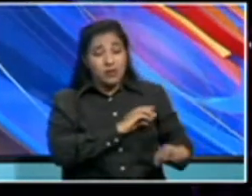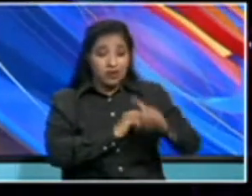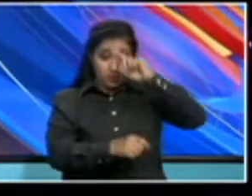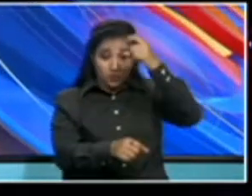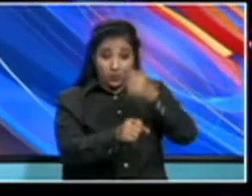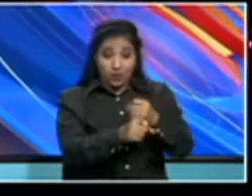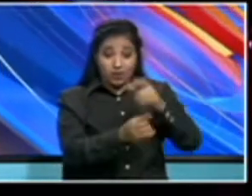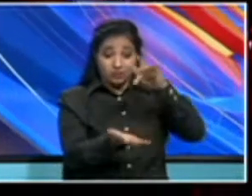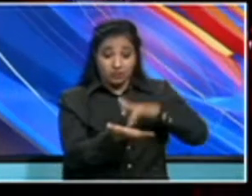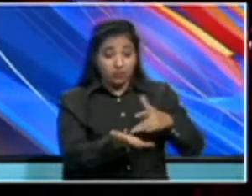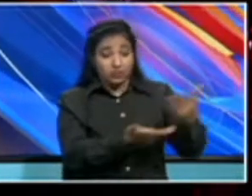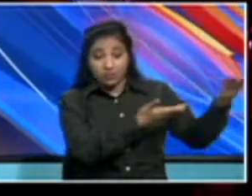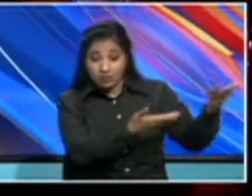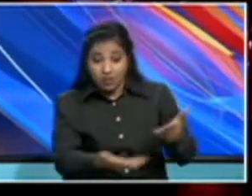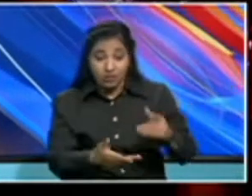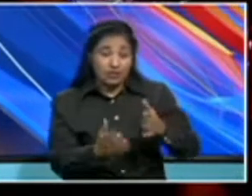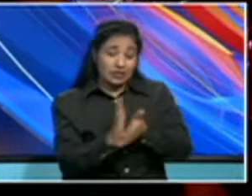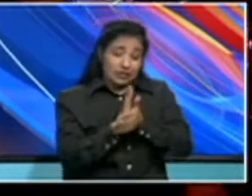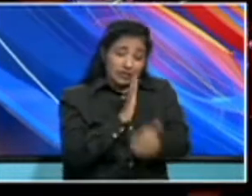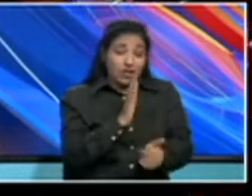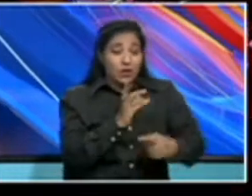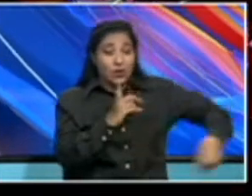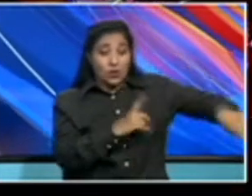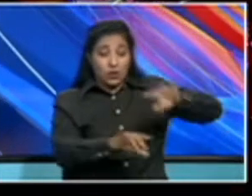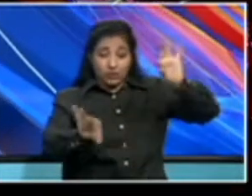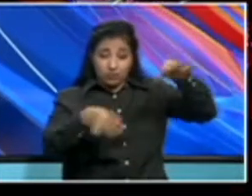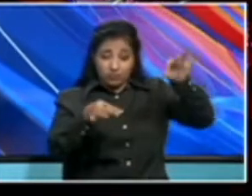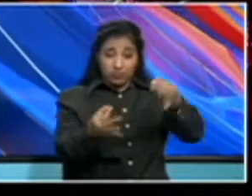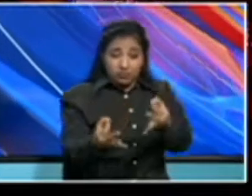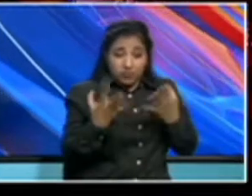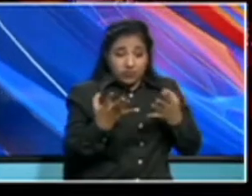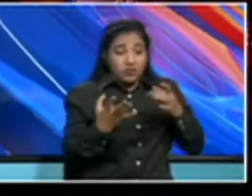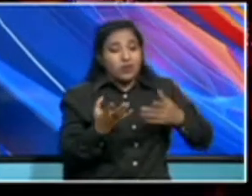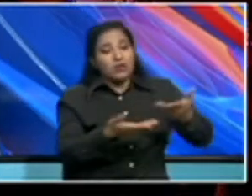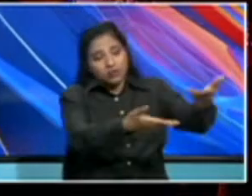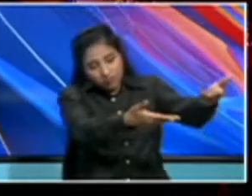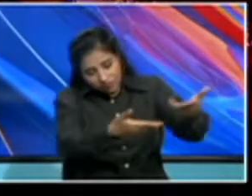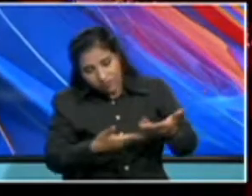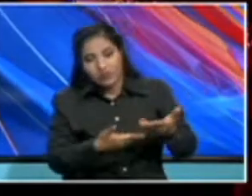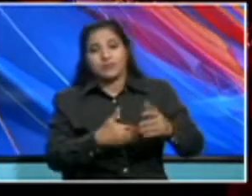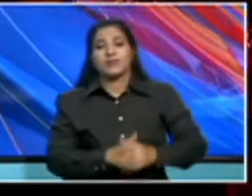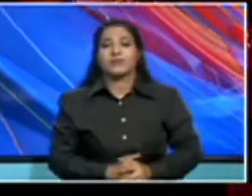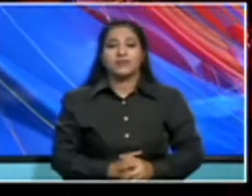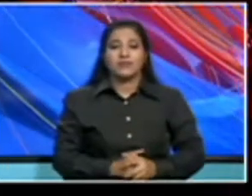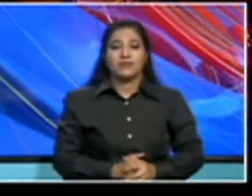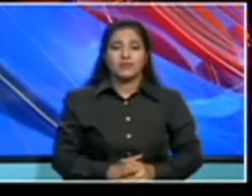पर पधारे प्रतिभाशाली डांसर्स का स्वागत करते हैं।